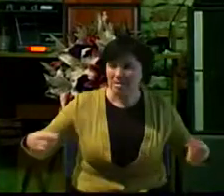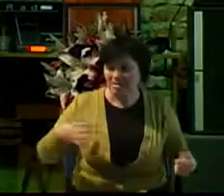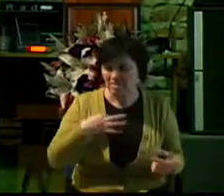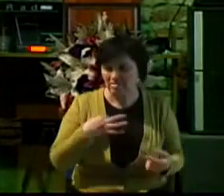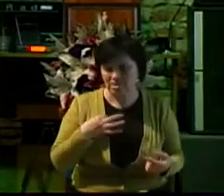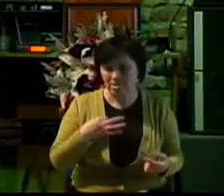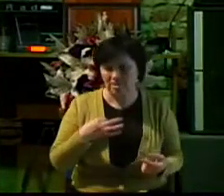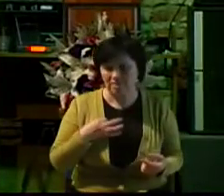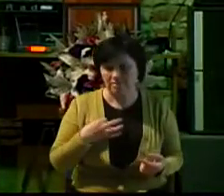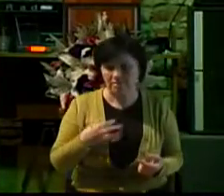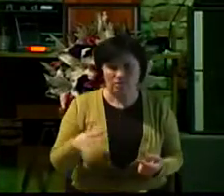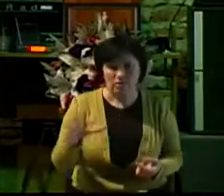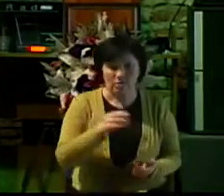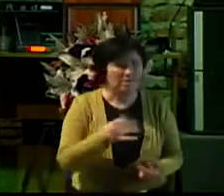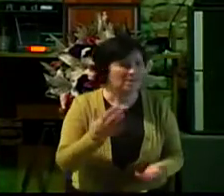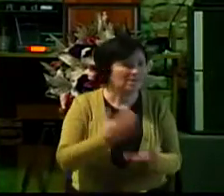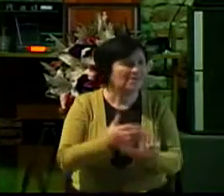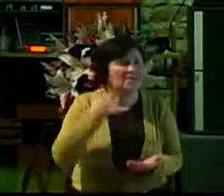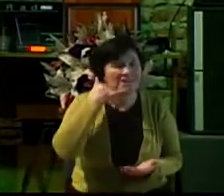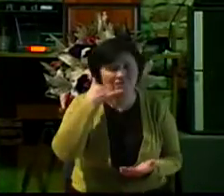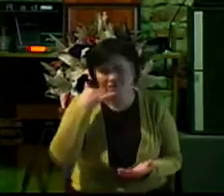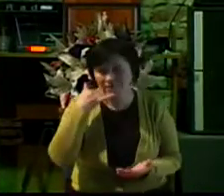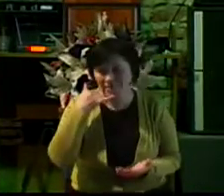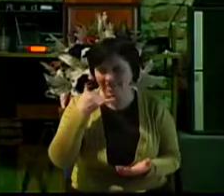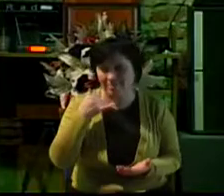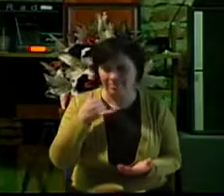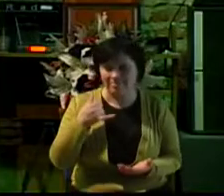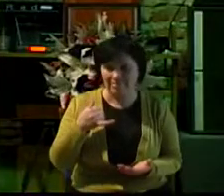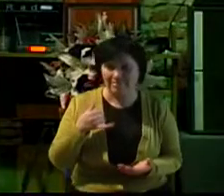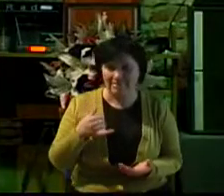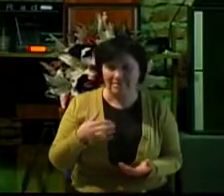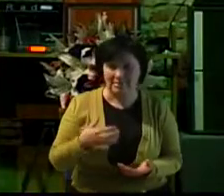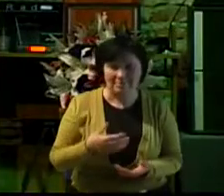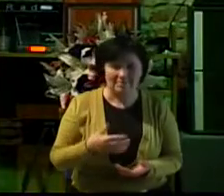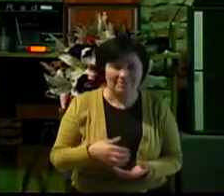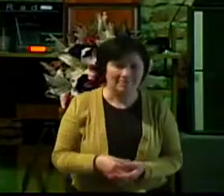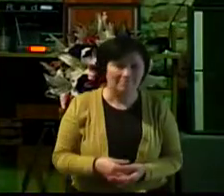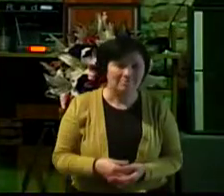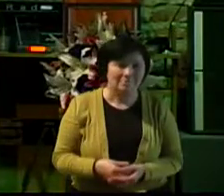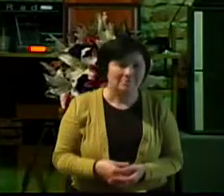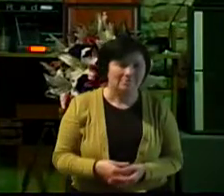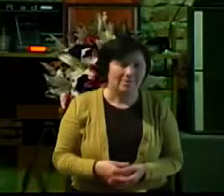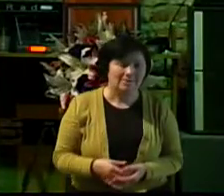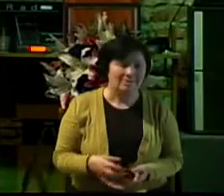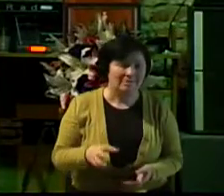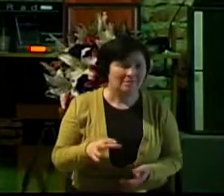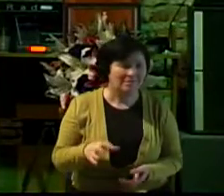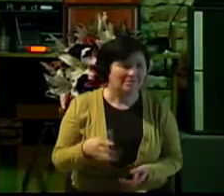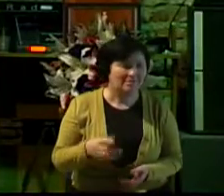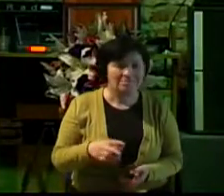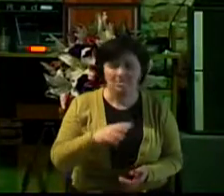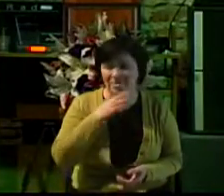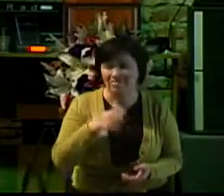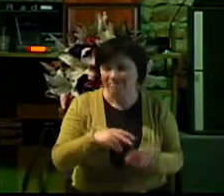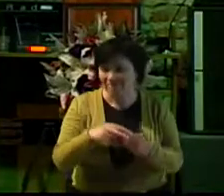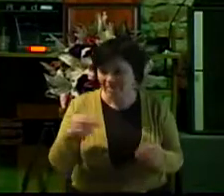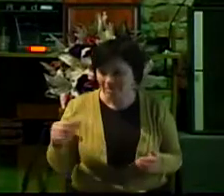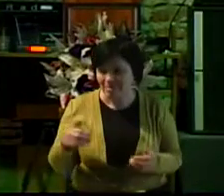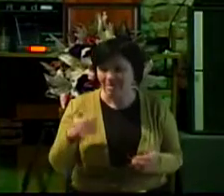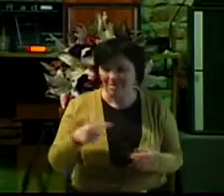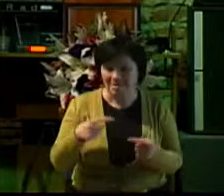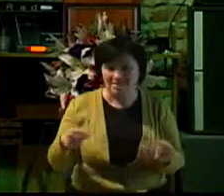изменена. Но если в конечном итоге и не произошло так, как мы молились, так, как мы хотели,